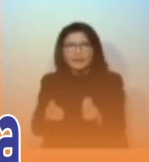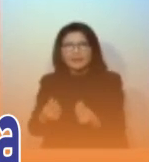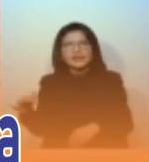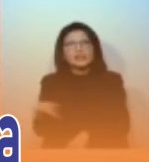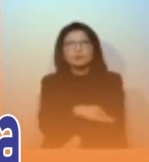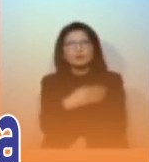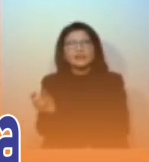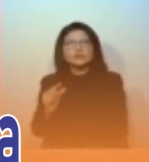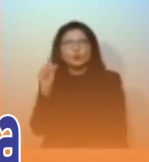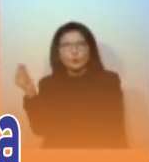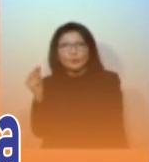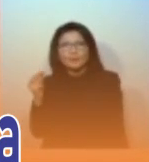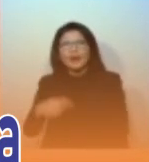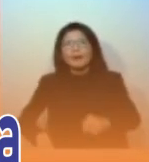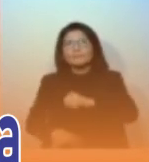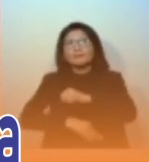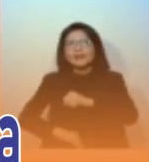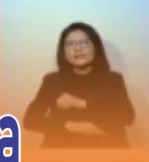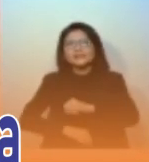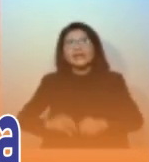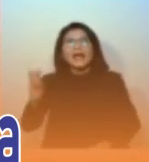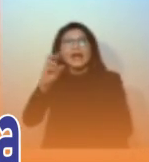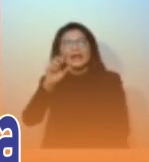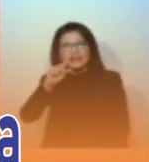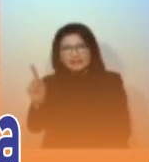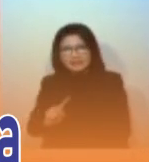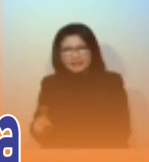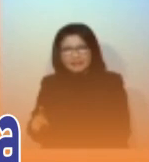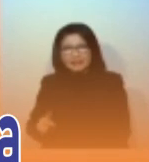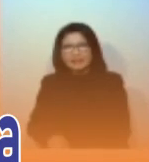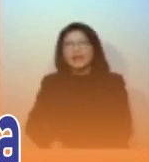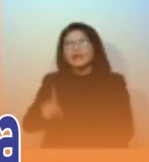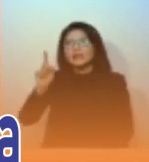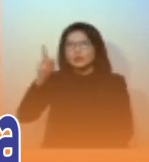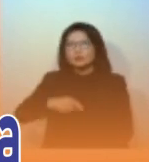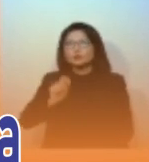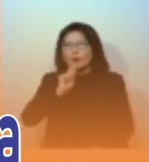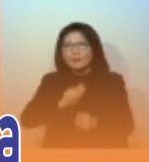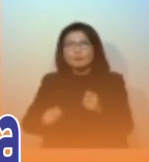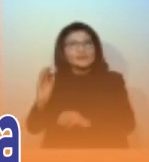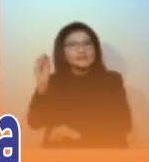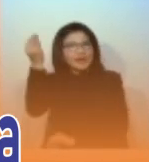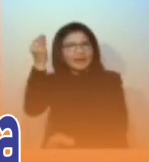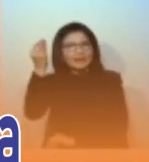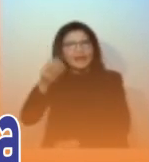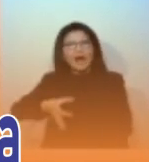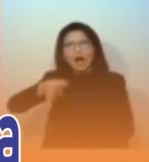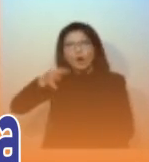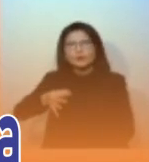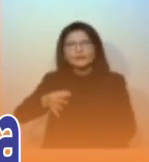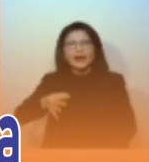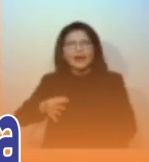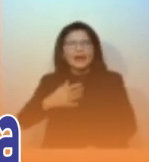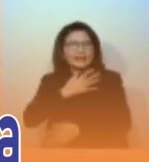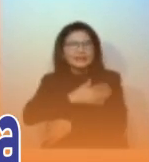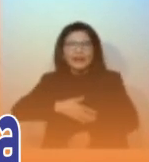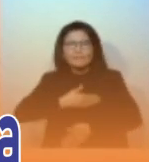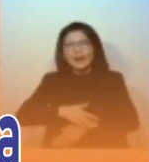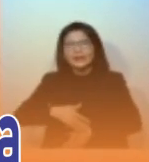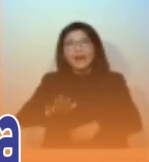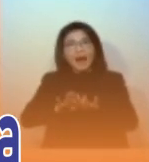umum berbasis elektrik. Dan itu semua dikerjakan untuk membuat Jakarta menjadi kota yang nyaman,